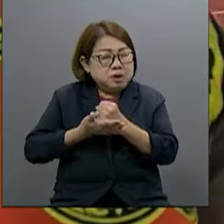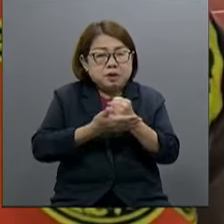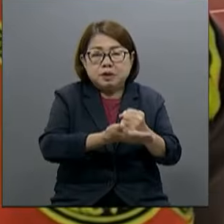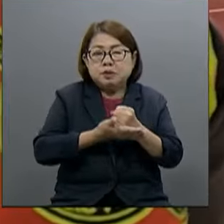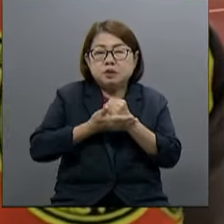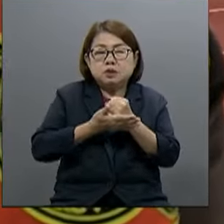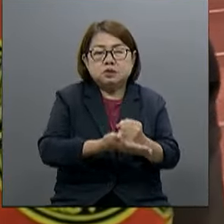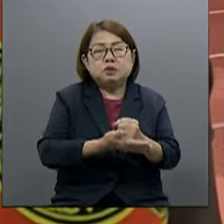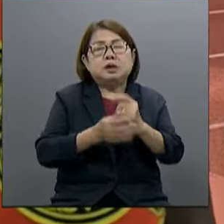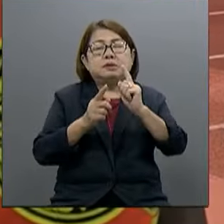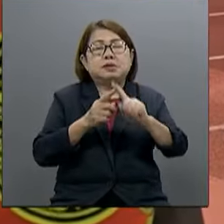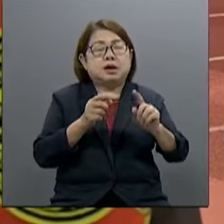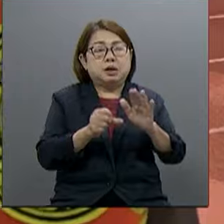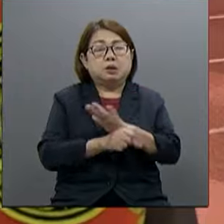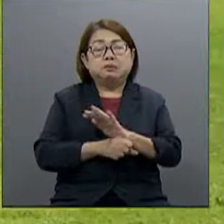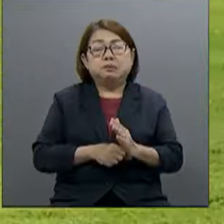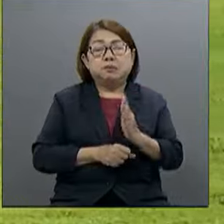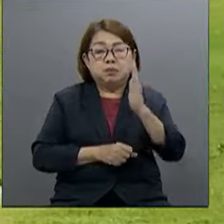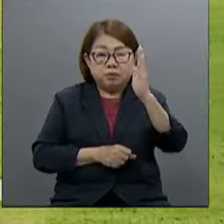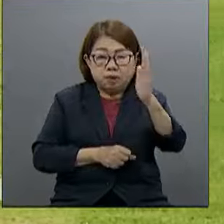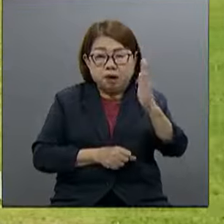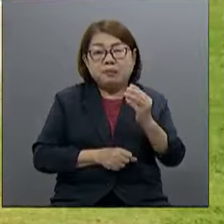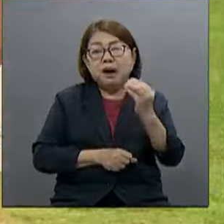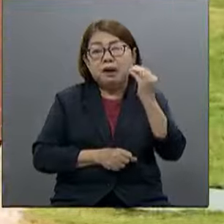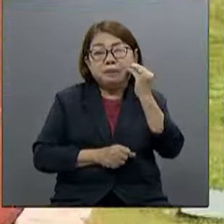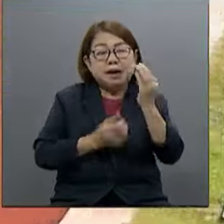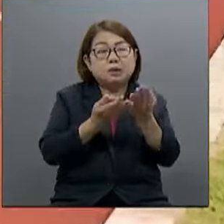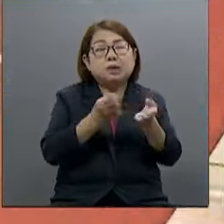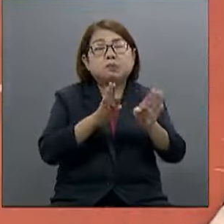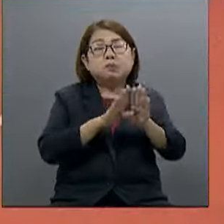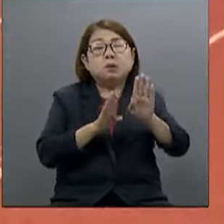านและหลังจากนี้ครอบครัวดาบตำรวจปิยะนันท์